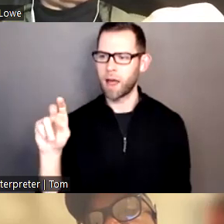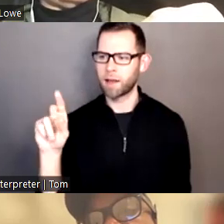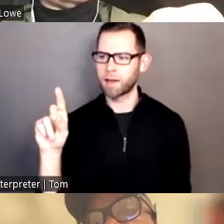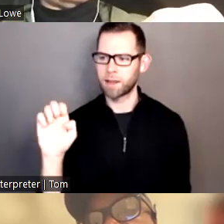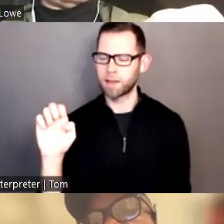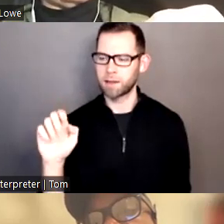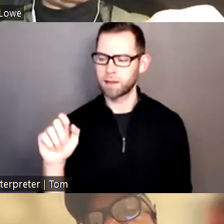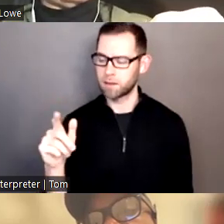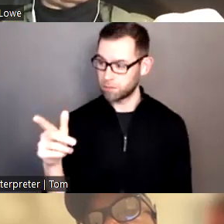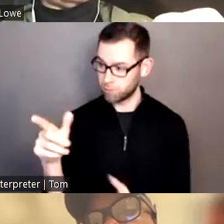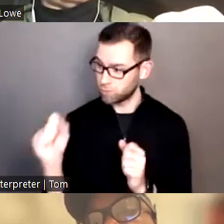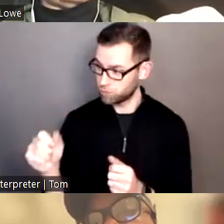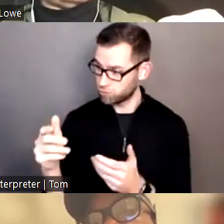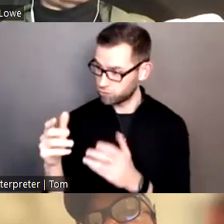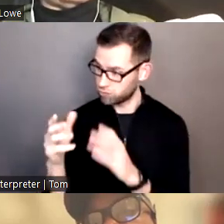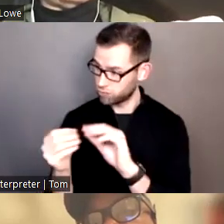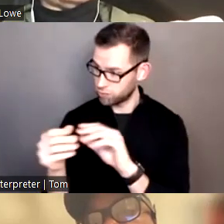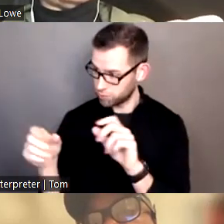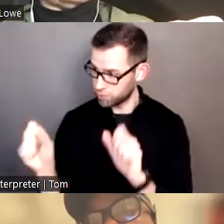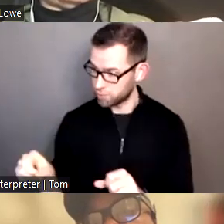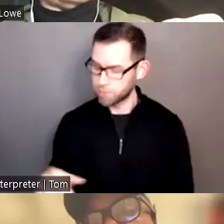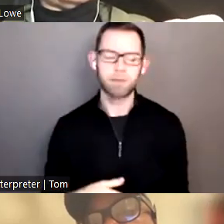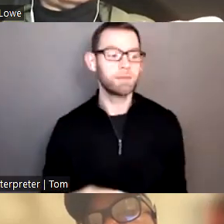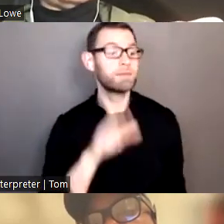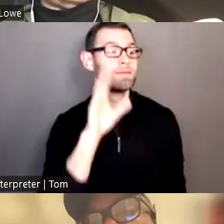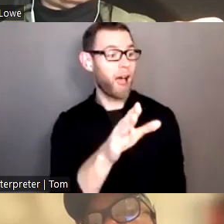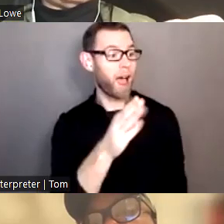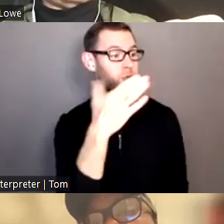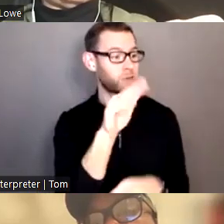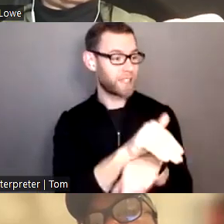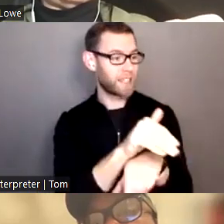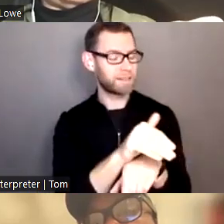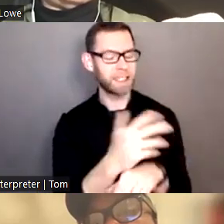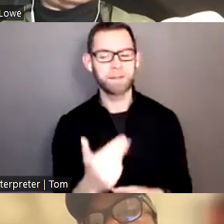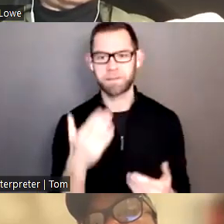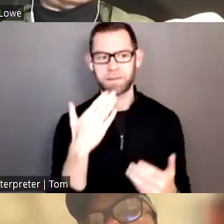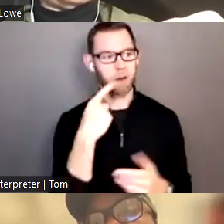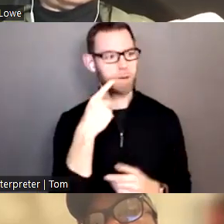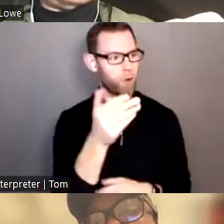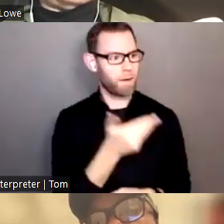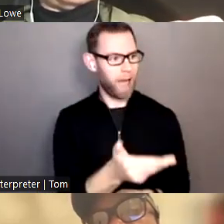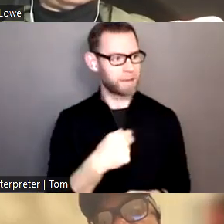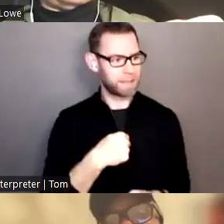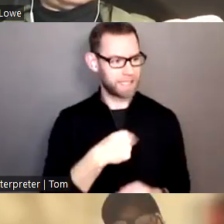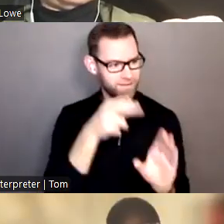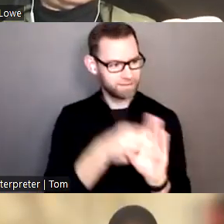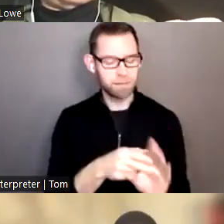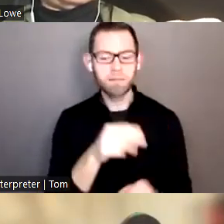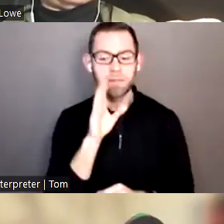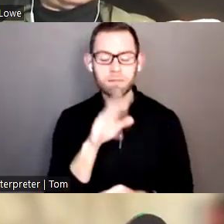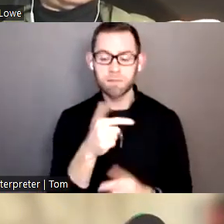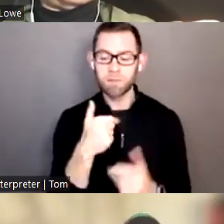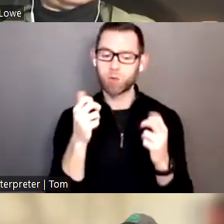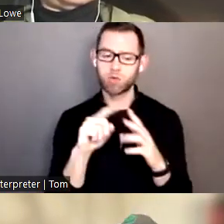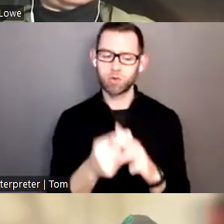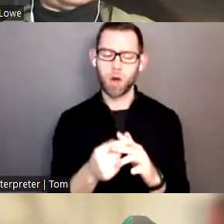All right, hi buddy, you can go ahead if Hi. Je vais poser question. Thank you John, for the invitation. bonsoir, merci pour l'invitation. I'll start off with two Moi,